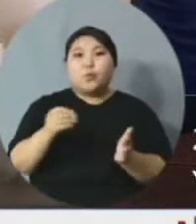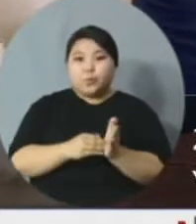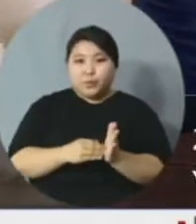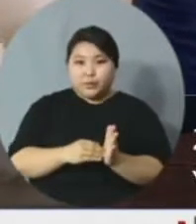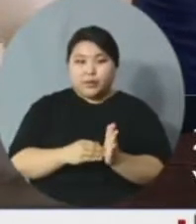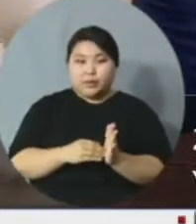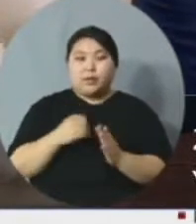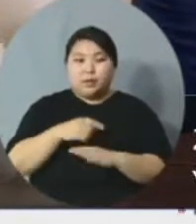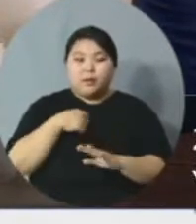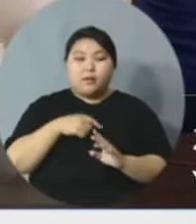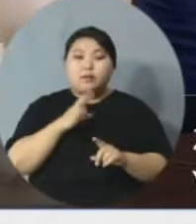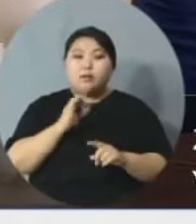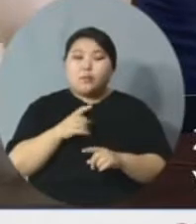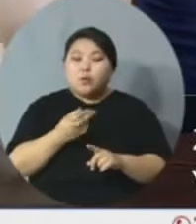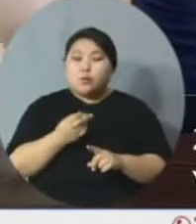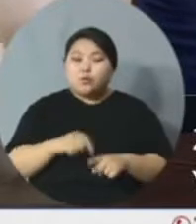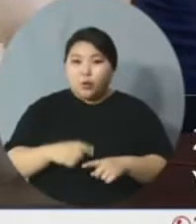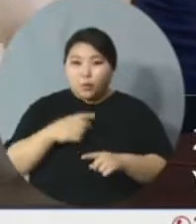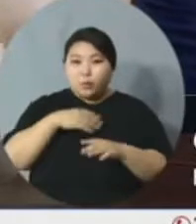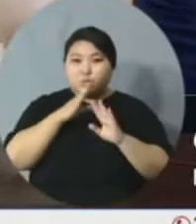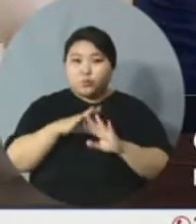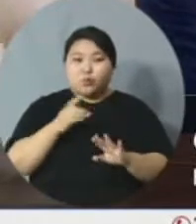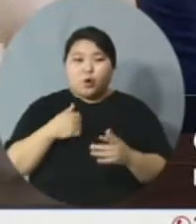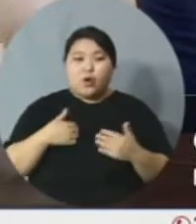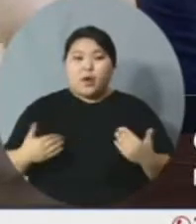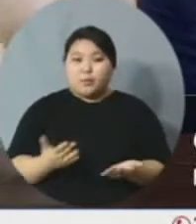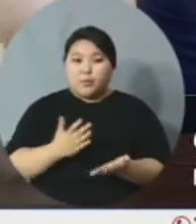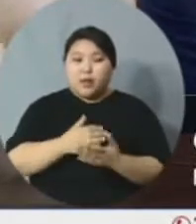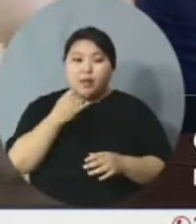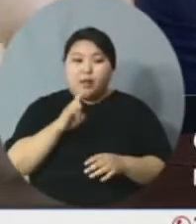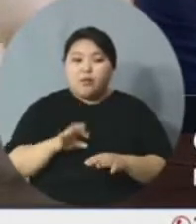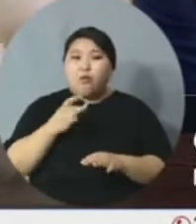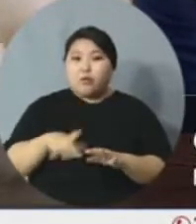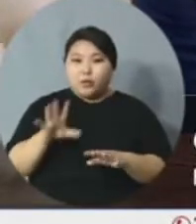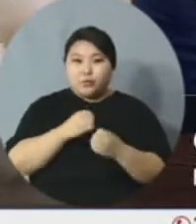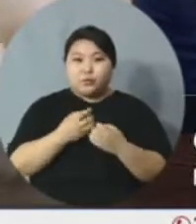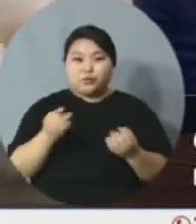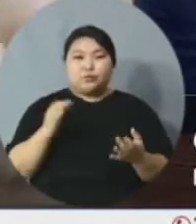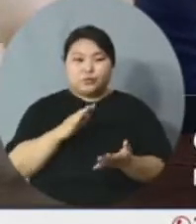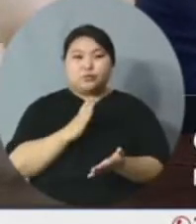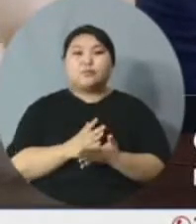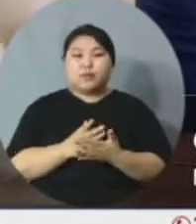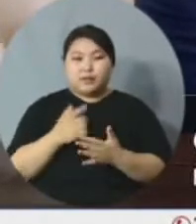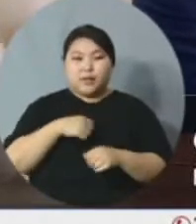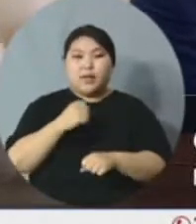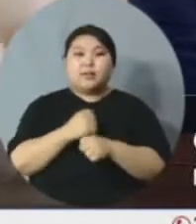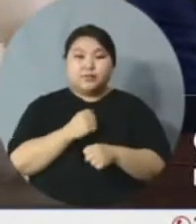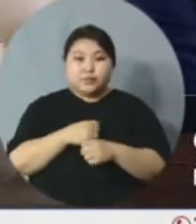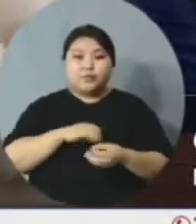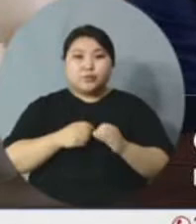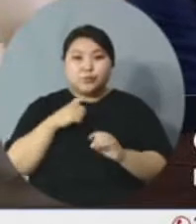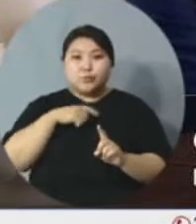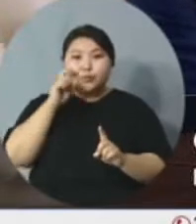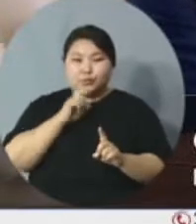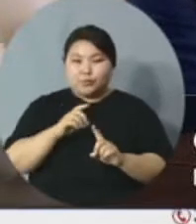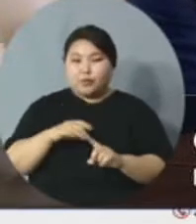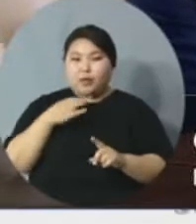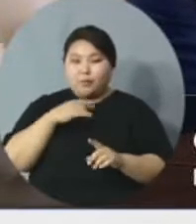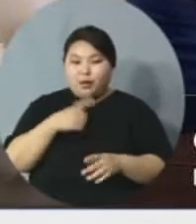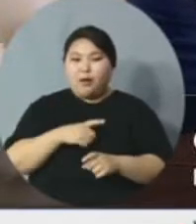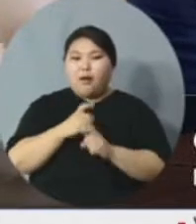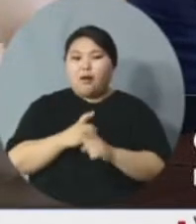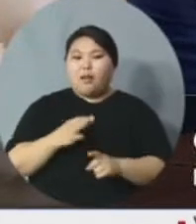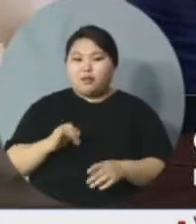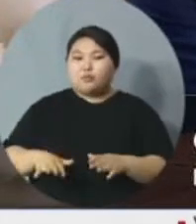мянга. Тэр нь яг үүндээ бол хүүхдийн өнгөөр амьдарч байгаа айл хэд маш их болчих юм. Ажил хийгээд нь одоо салах